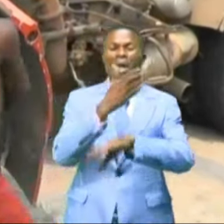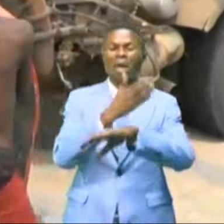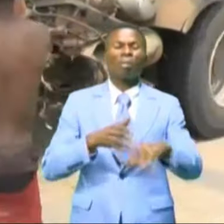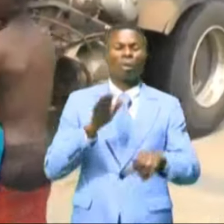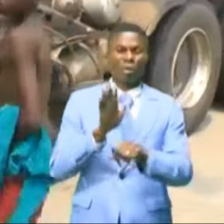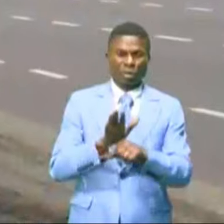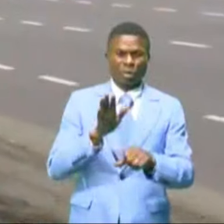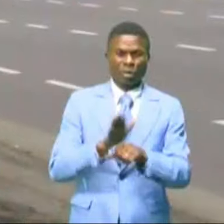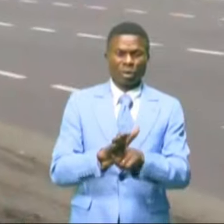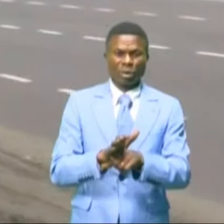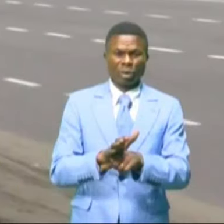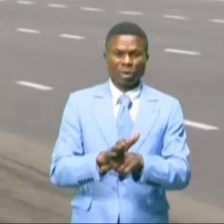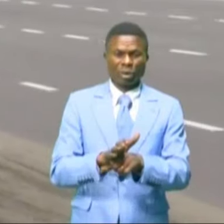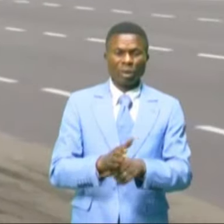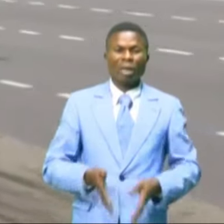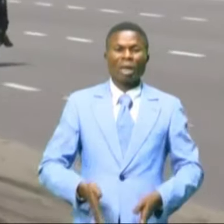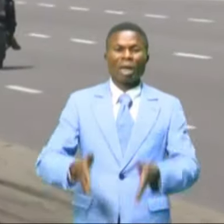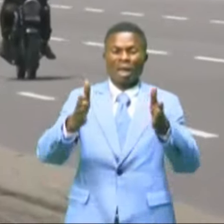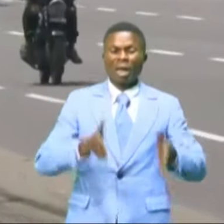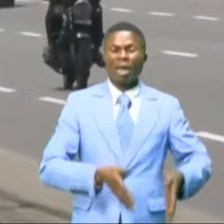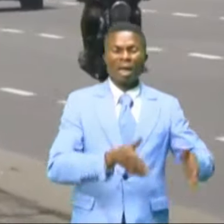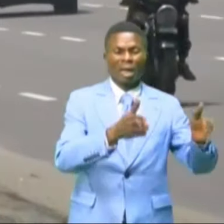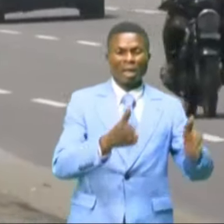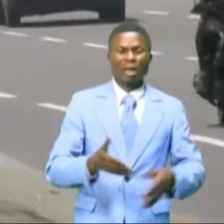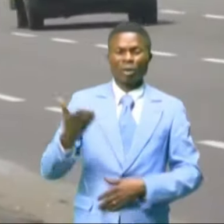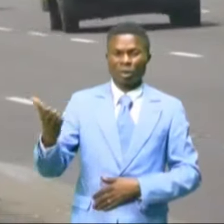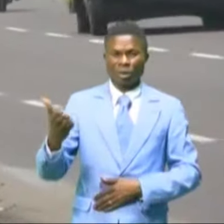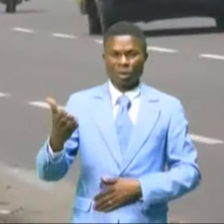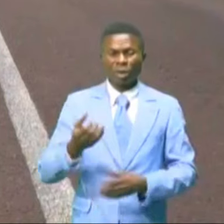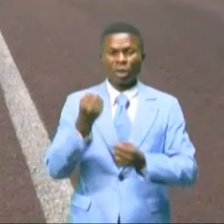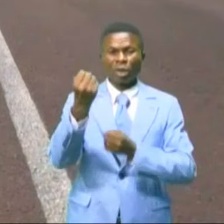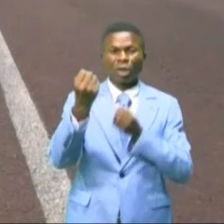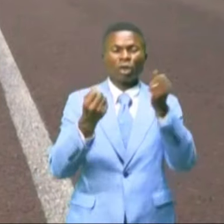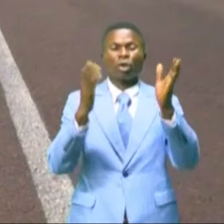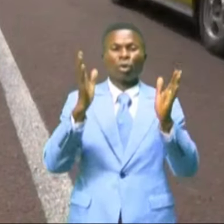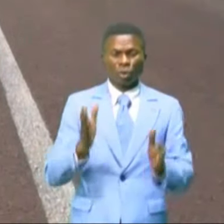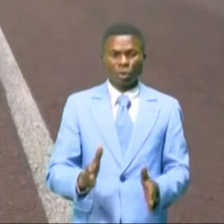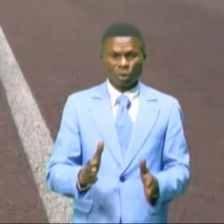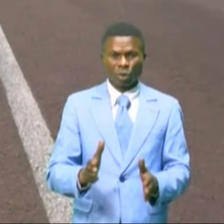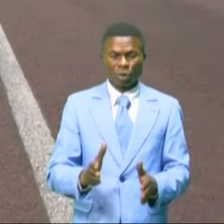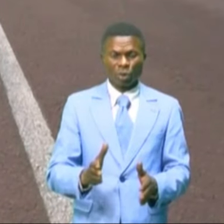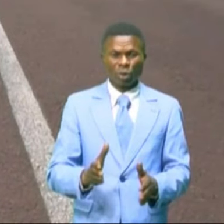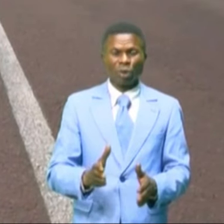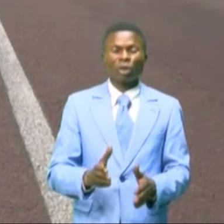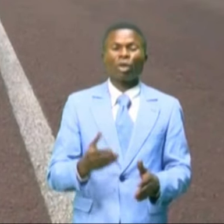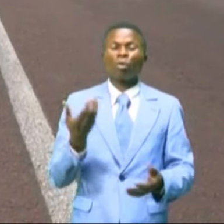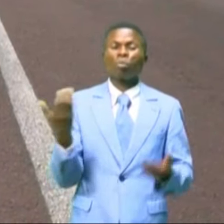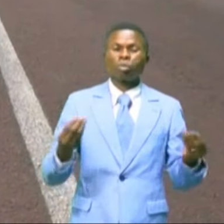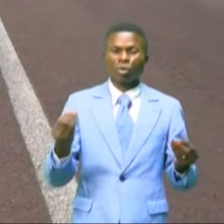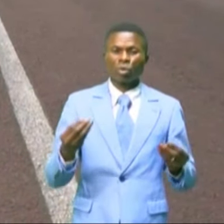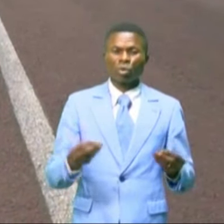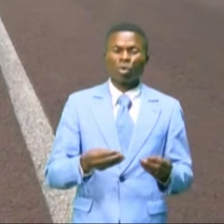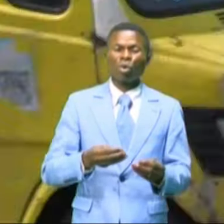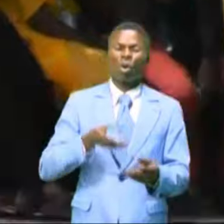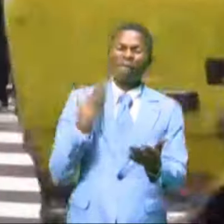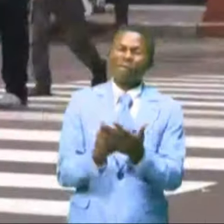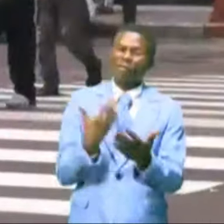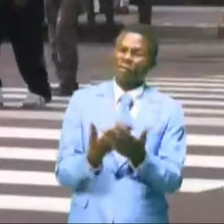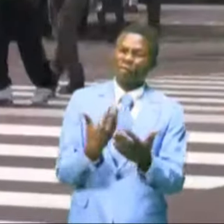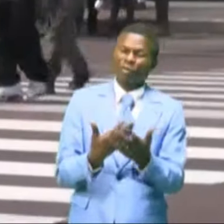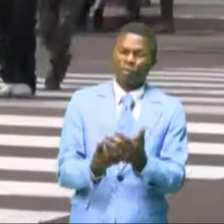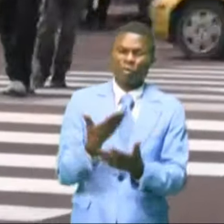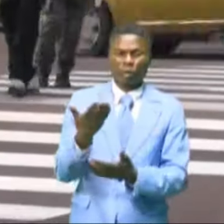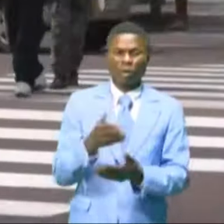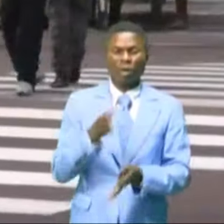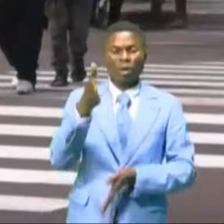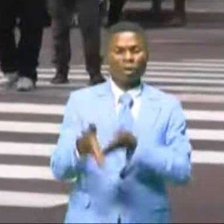Une route à quatre bandes de part et d'autre. Les conducteurs prennent le plaisir de rouler à tombeau ouvert. Les